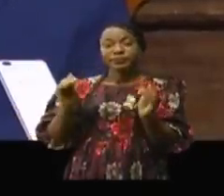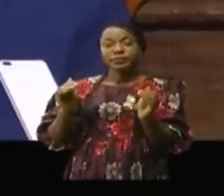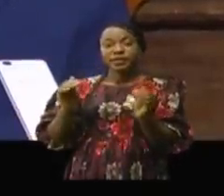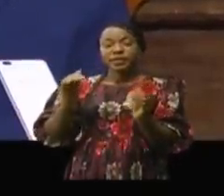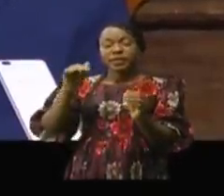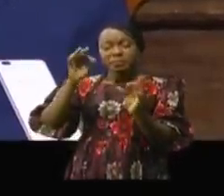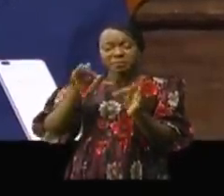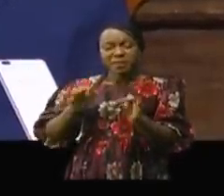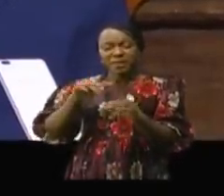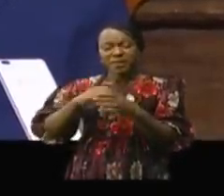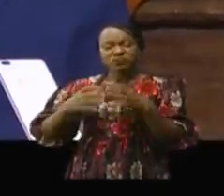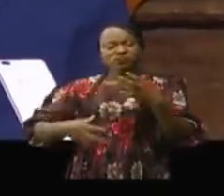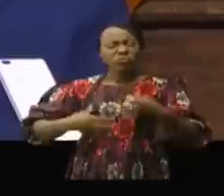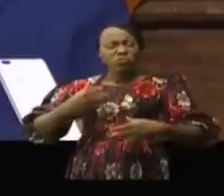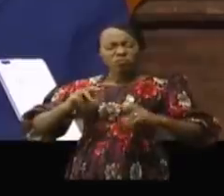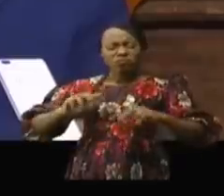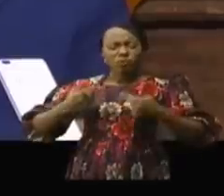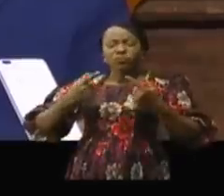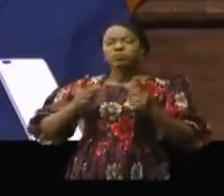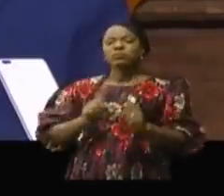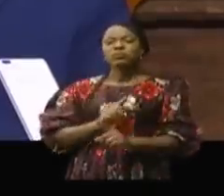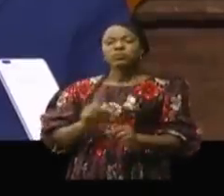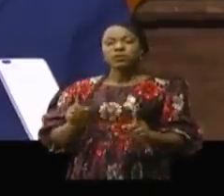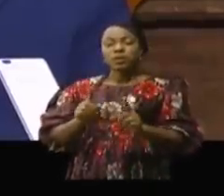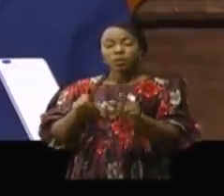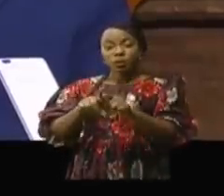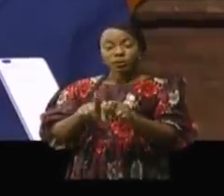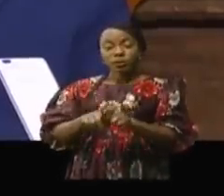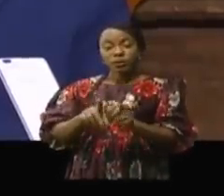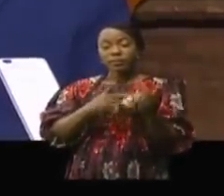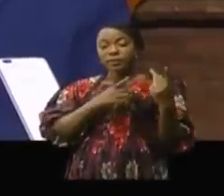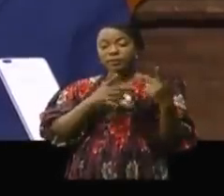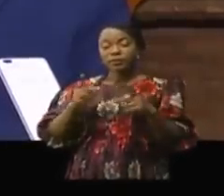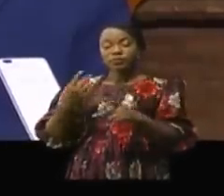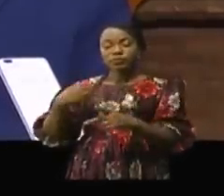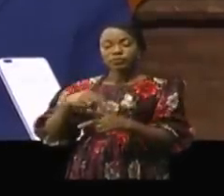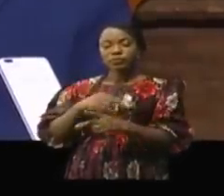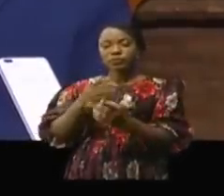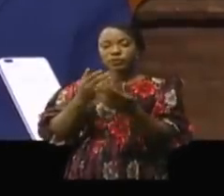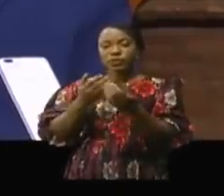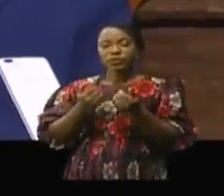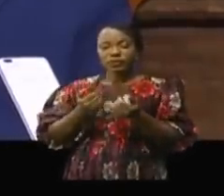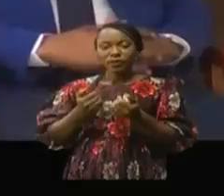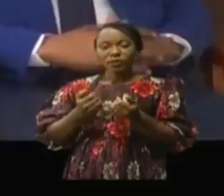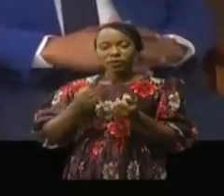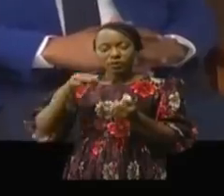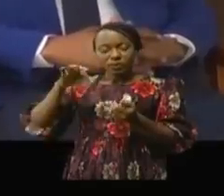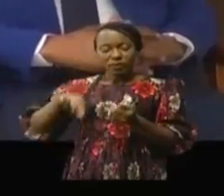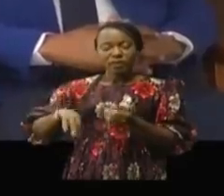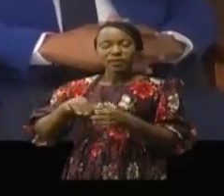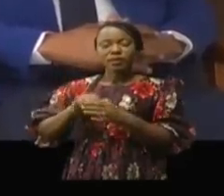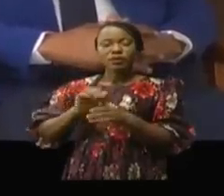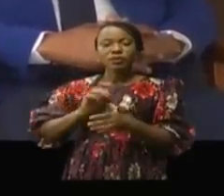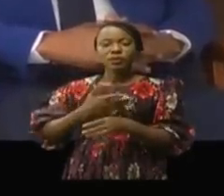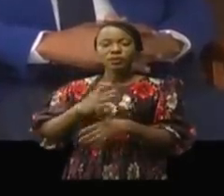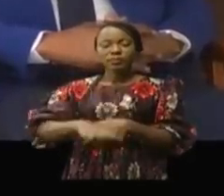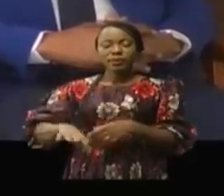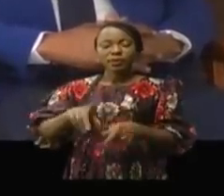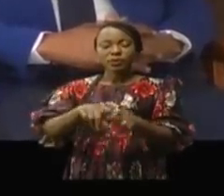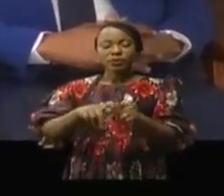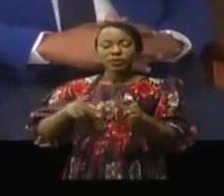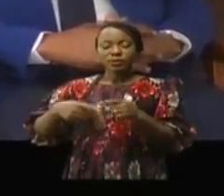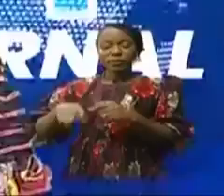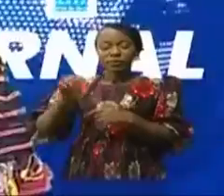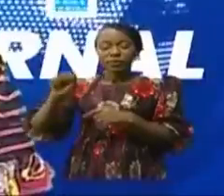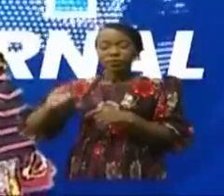des manifestations de violence, pendant que nous avons le priorité dans notre pays et dans la province du Sud-Kivu.